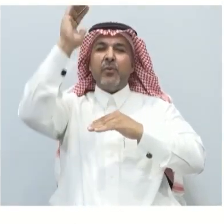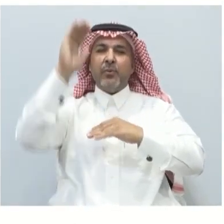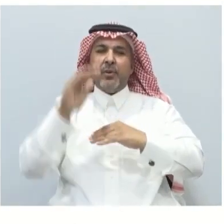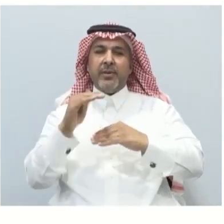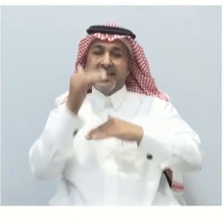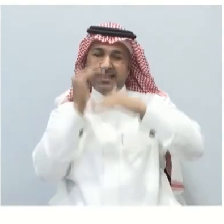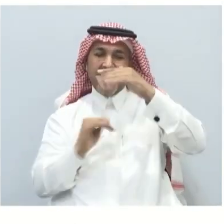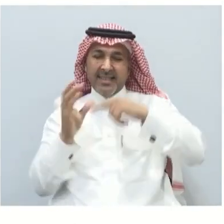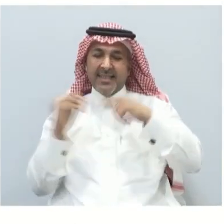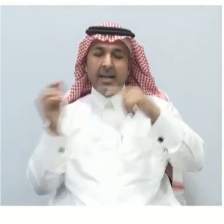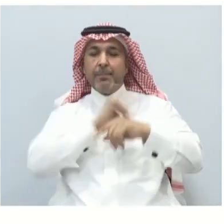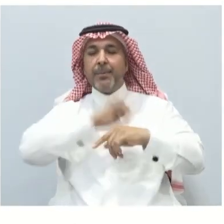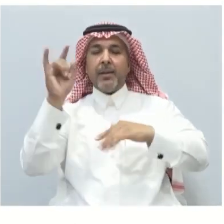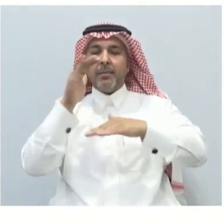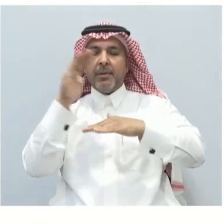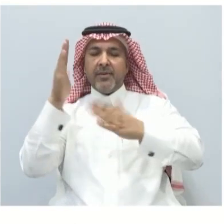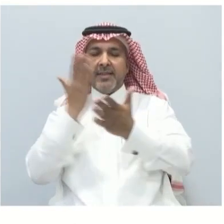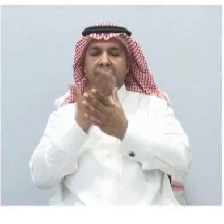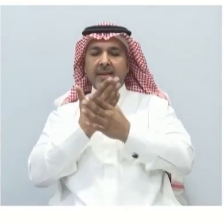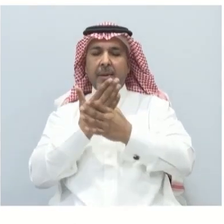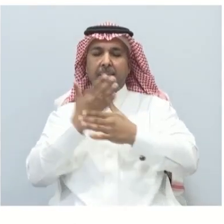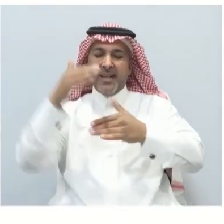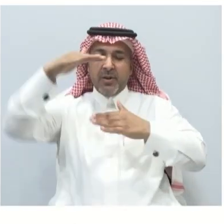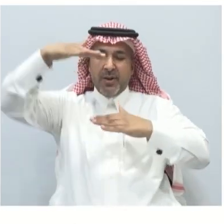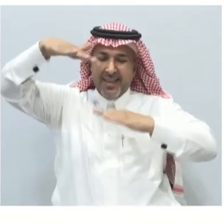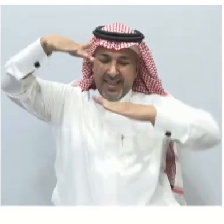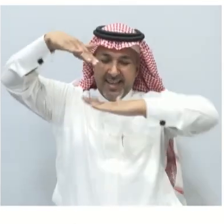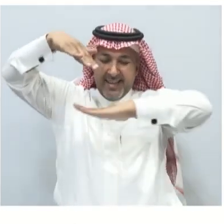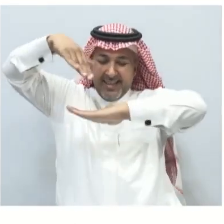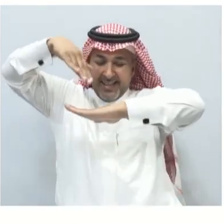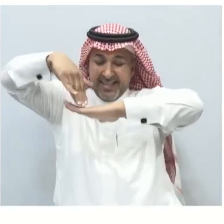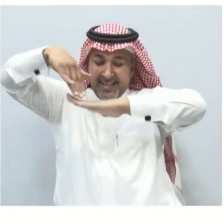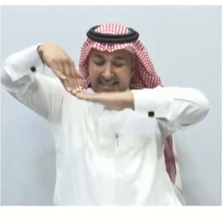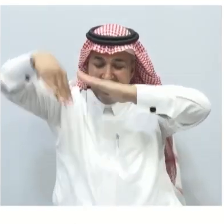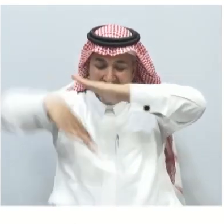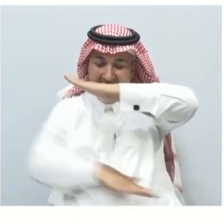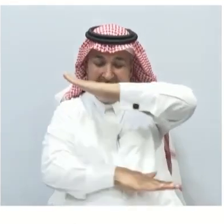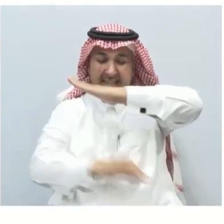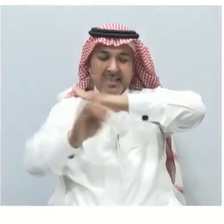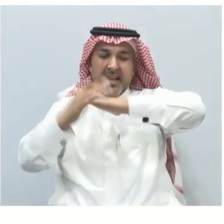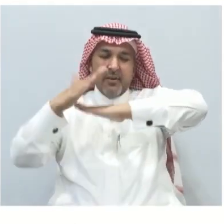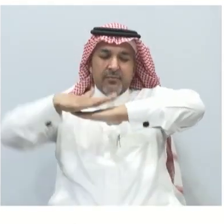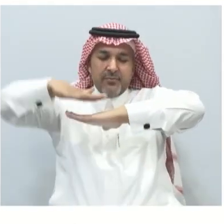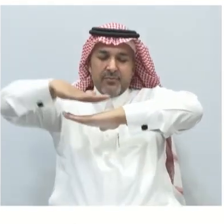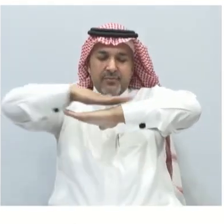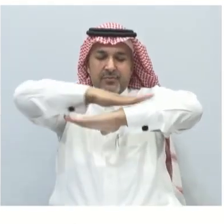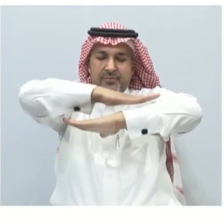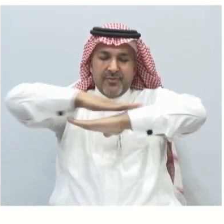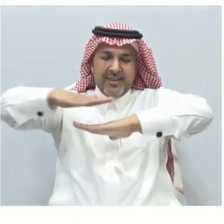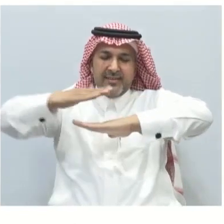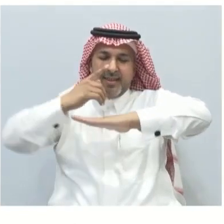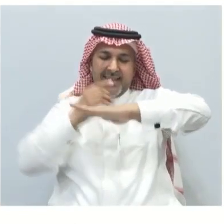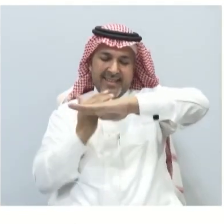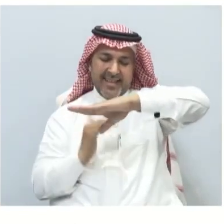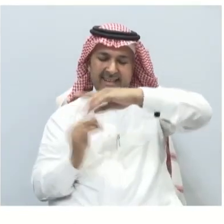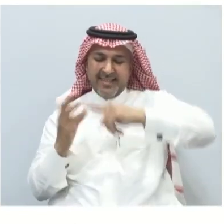اما الجهه السالبه هذه ما فيها مدى الجهه السالبه ما فيها مداوه بالتالي شو راح اقول راح اقول ان